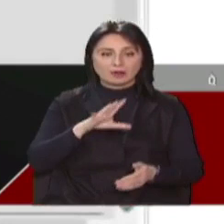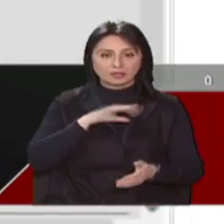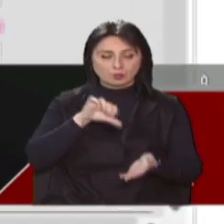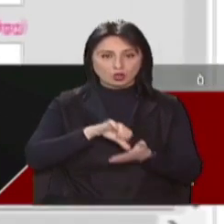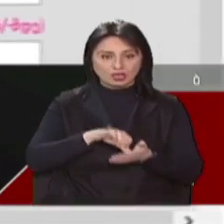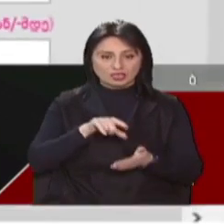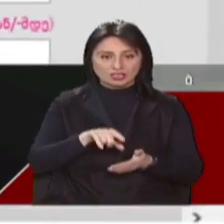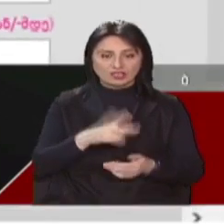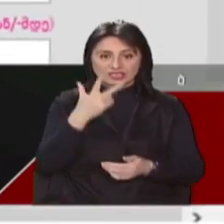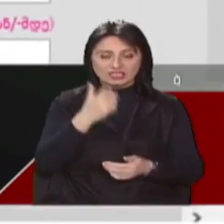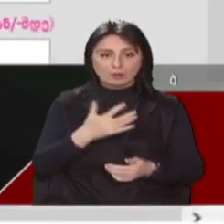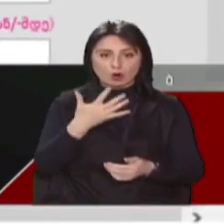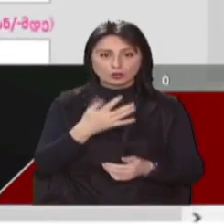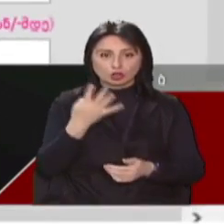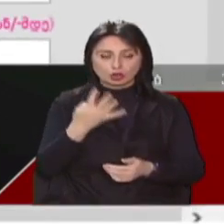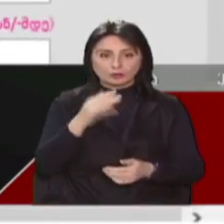monatsileobda, romelit